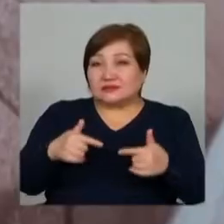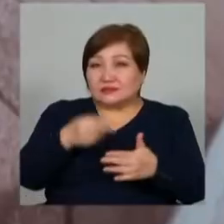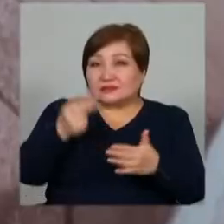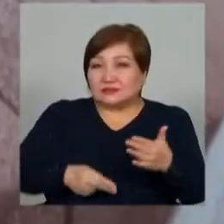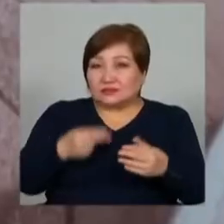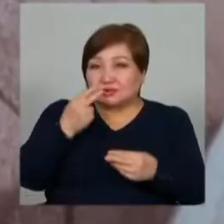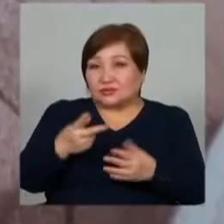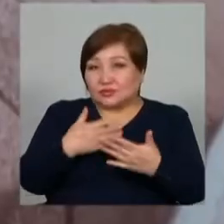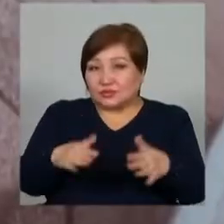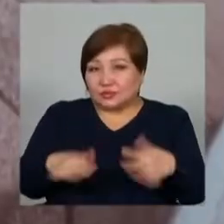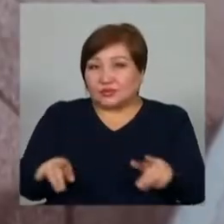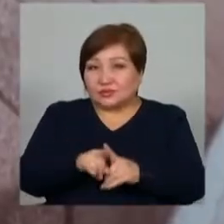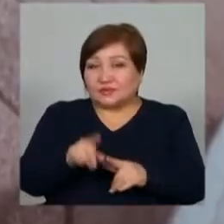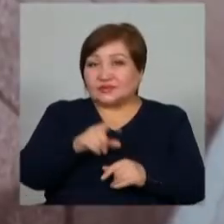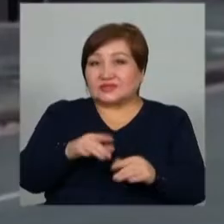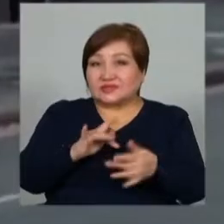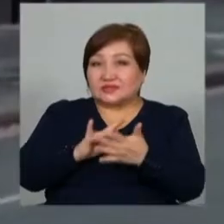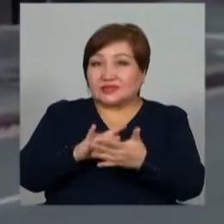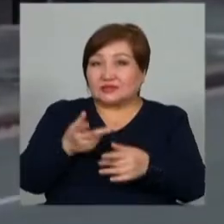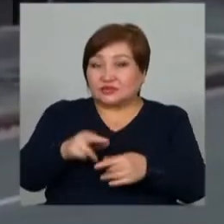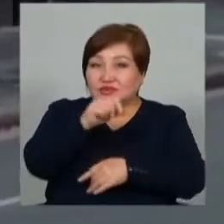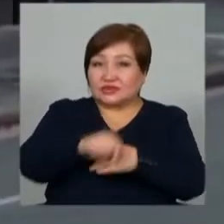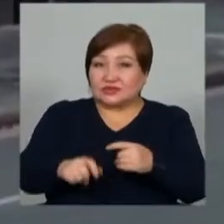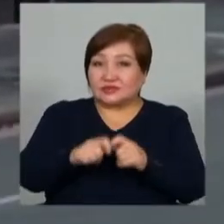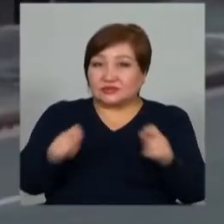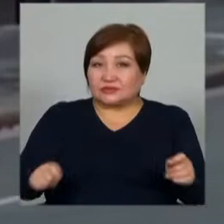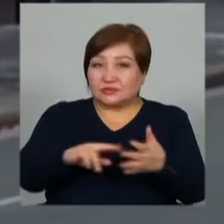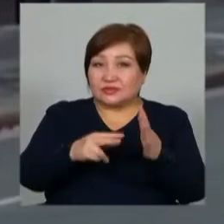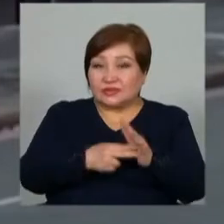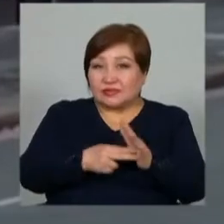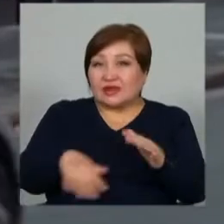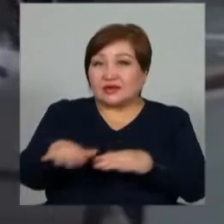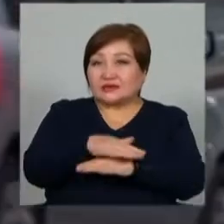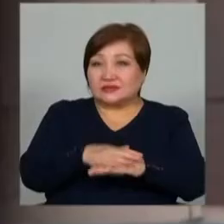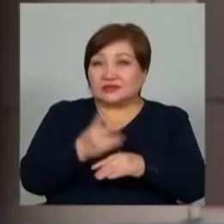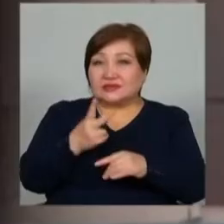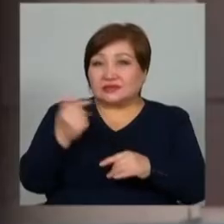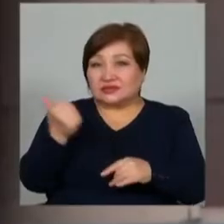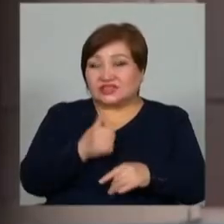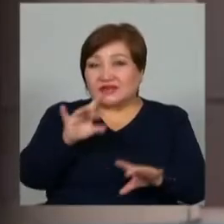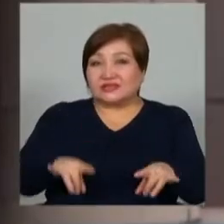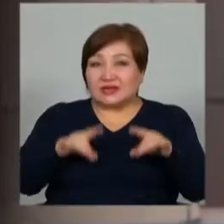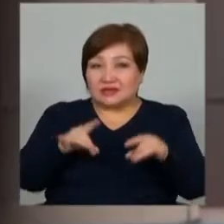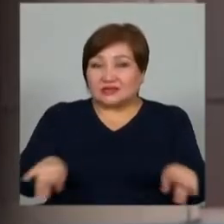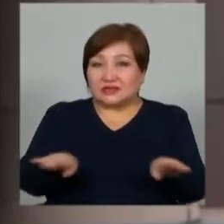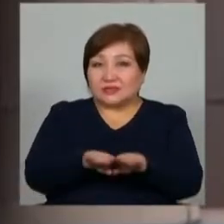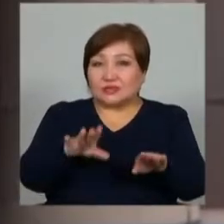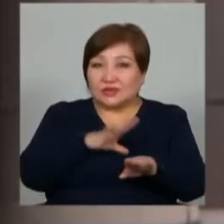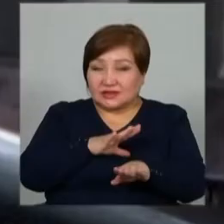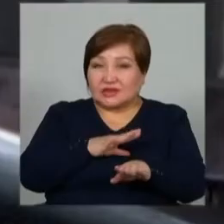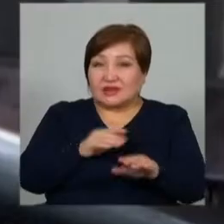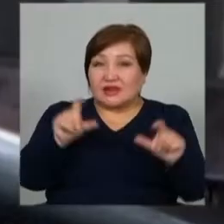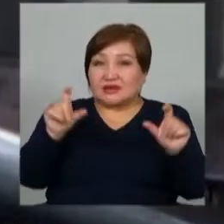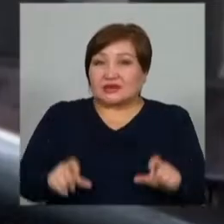Аустралия елі де саяхатшылар үшін шекарасын ашуды жоспарлап отыр. Континент 2 жылдан бері жабық болған еді. Жалпы карантин талаптарын